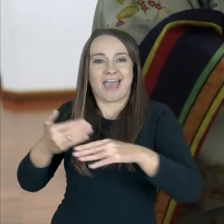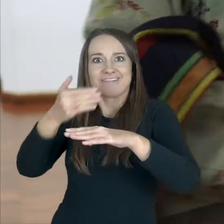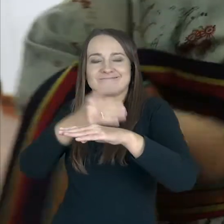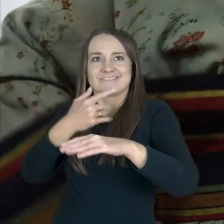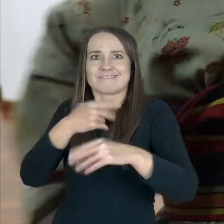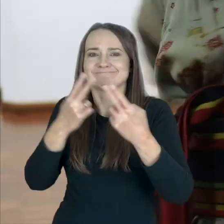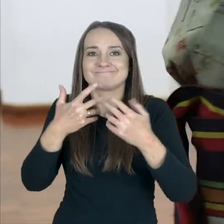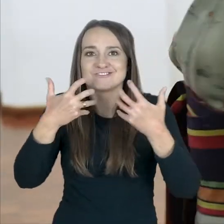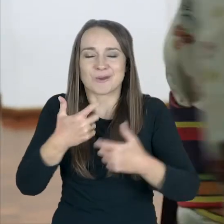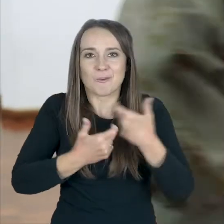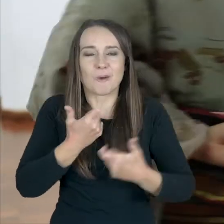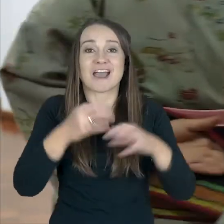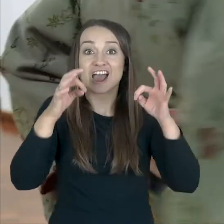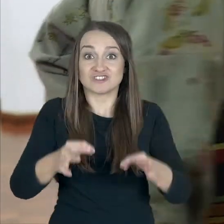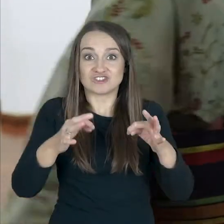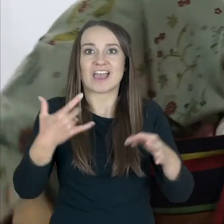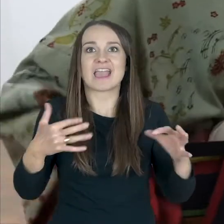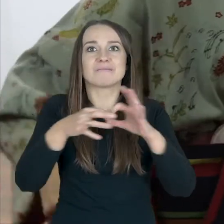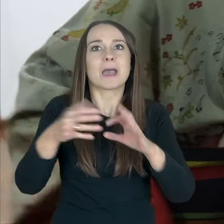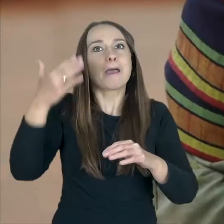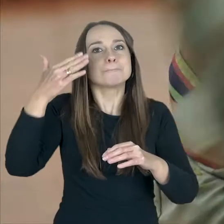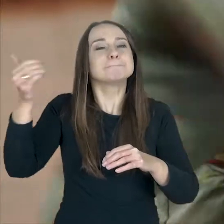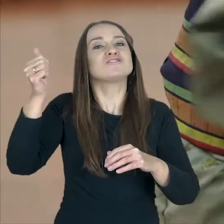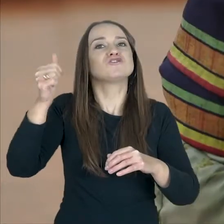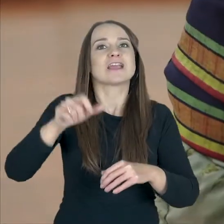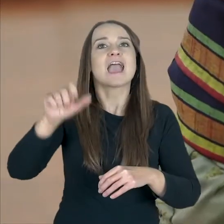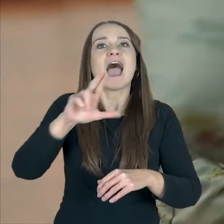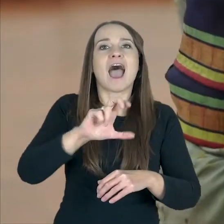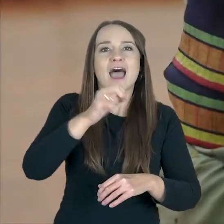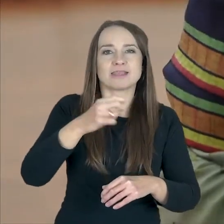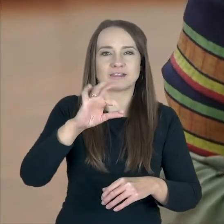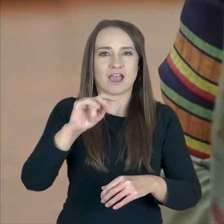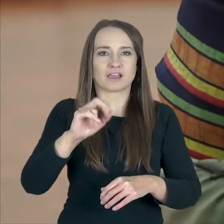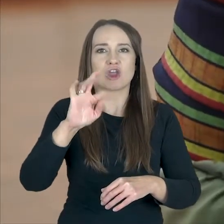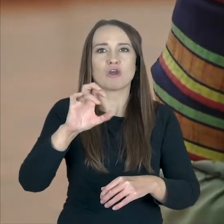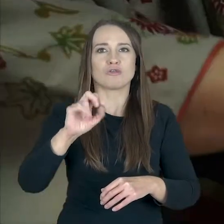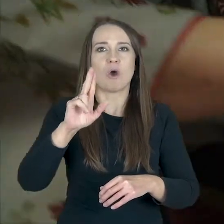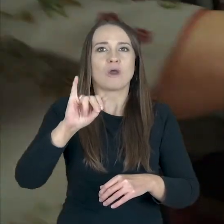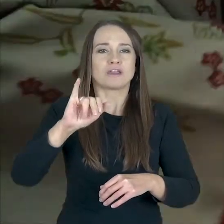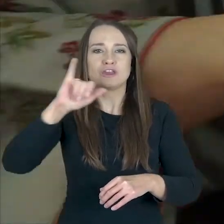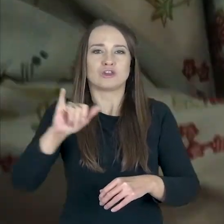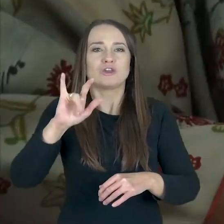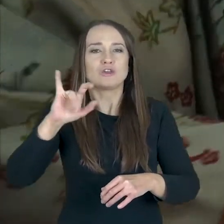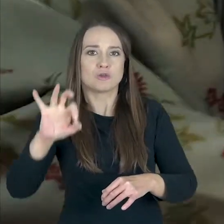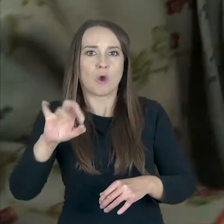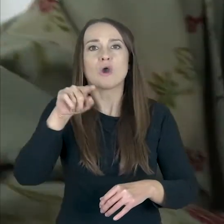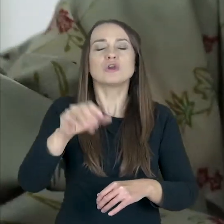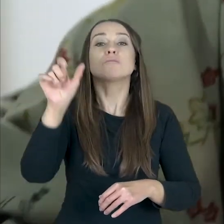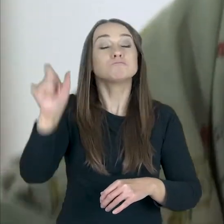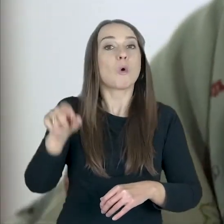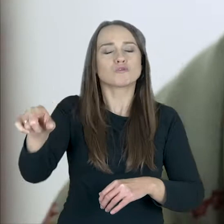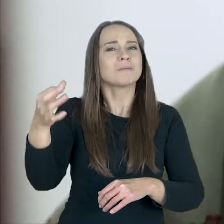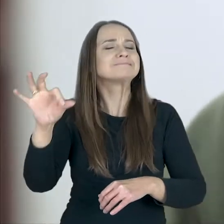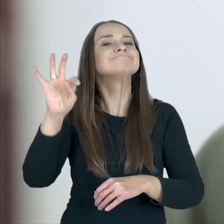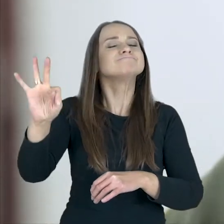teatrze. Dzisiaj jestem przede wszystkim związana z mistrzynią Hanasaki Tokidzio, która specjalizuje